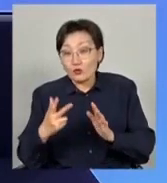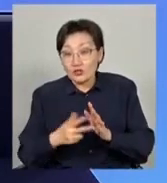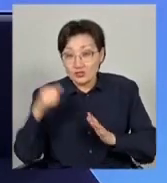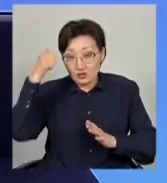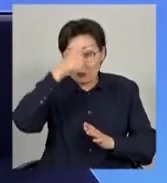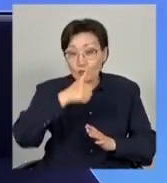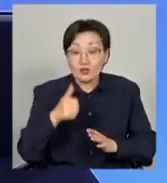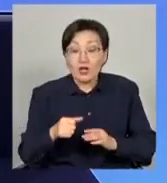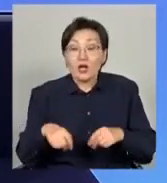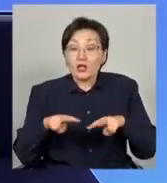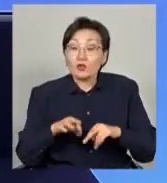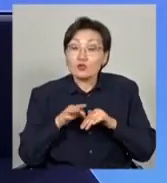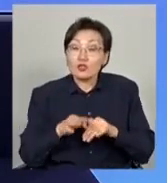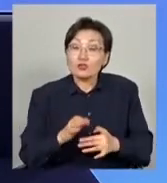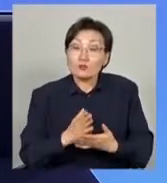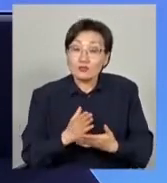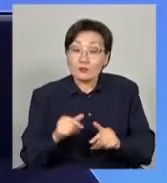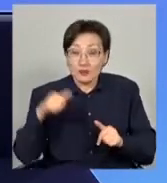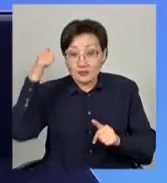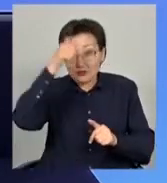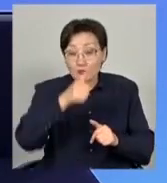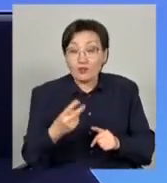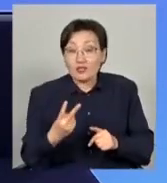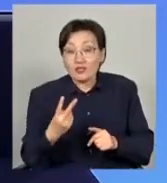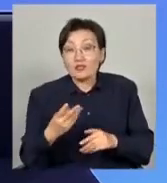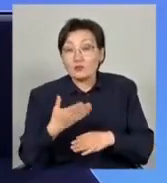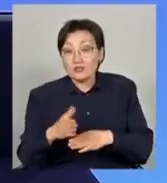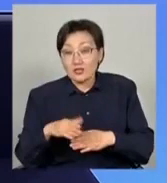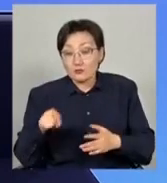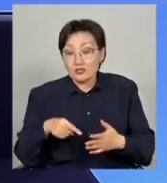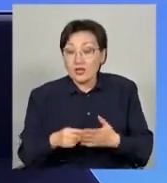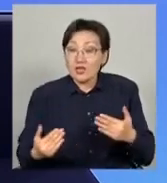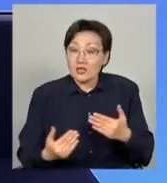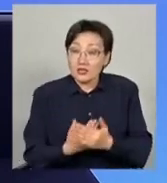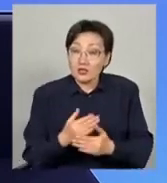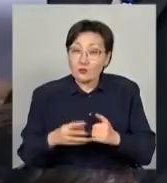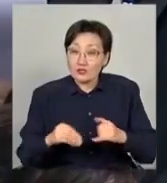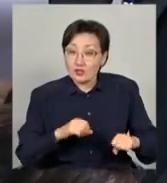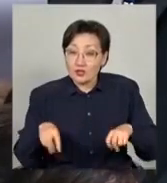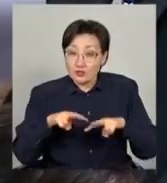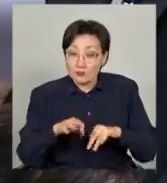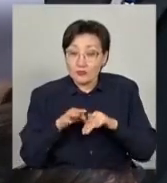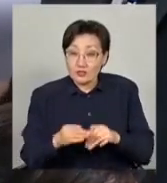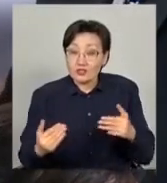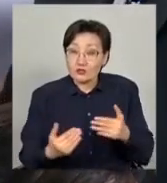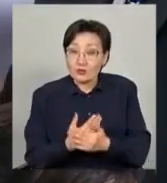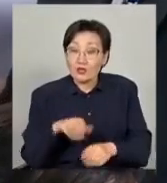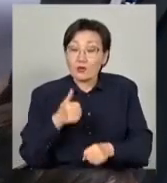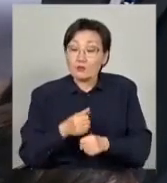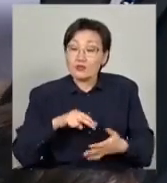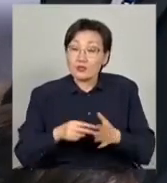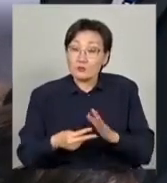2017-2018 жылдары аудит жүргізілген болатын. Биыл жылдың 2-ші жартысында қалада қайта сейсмо аудит жүргізіледі. Жаңа бас